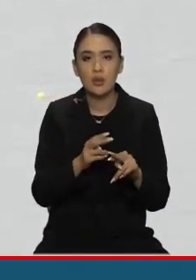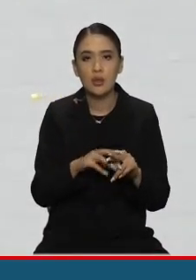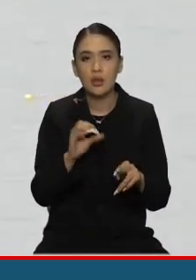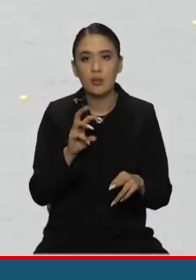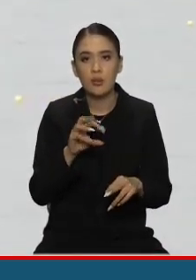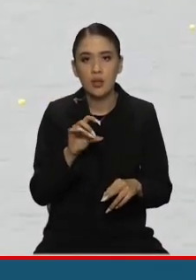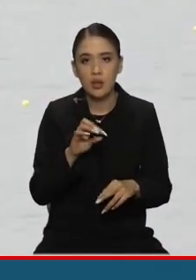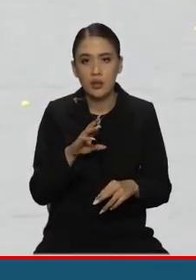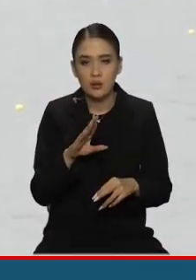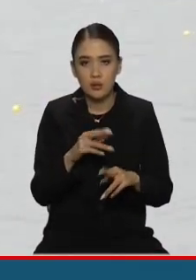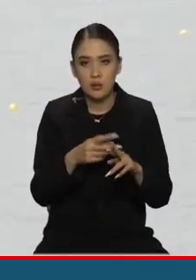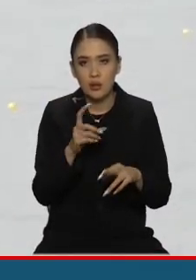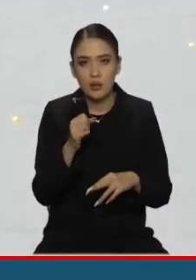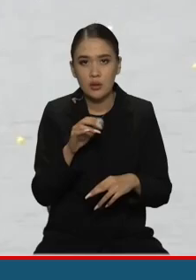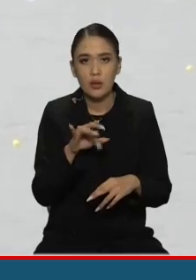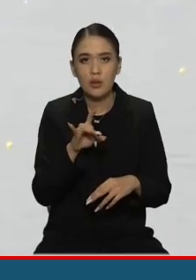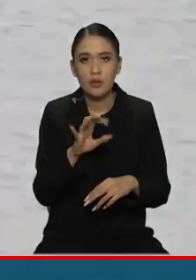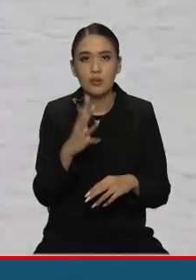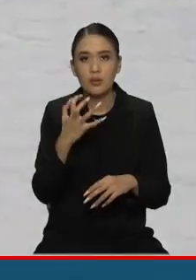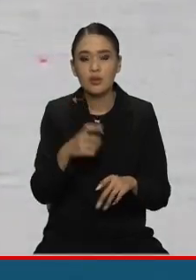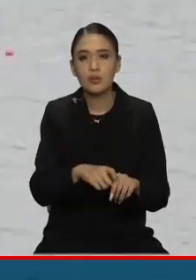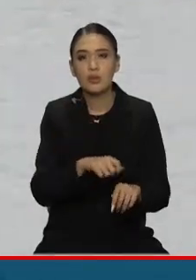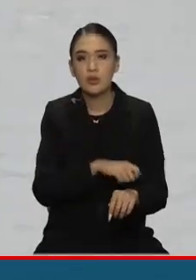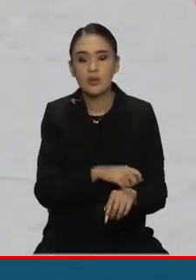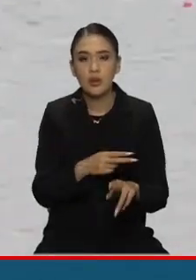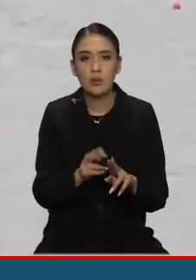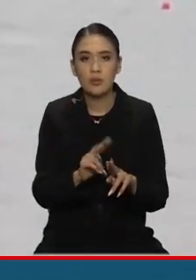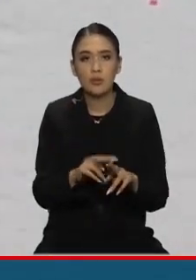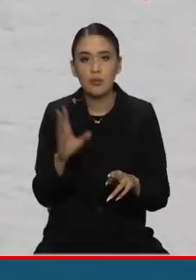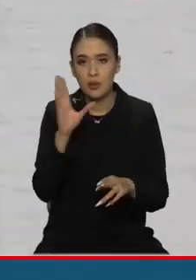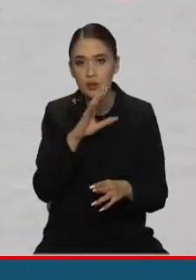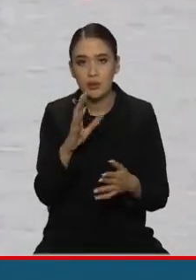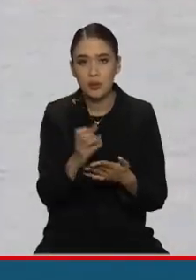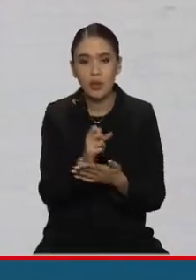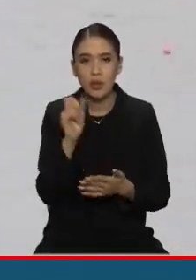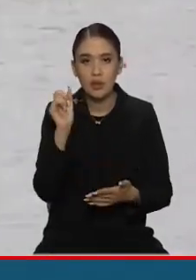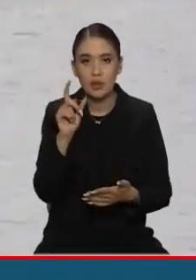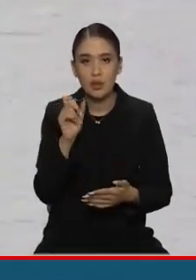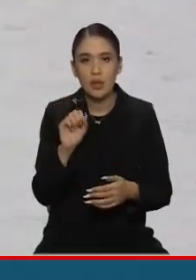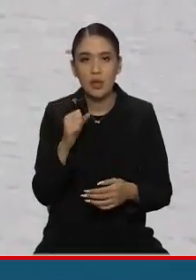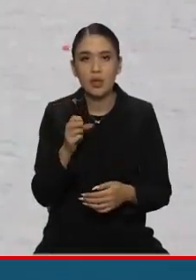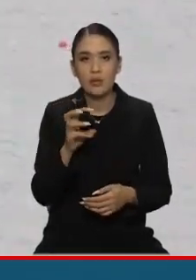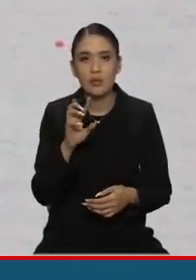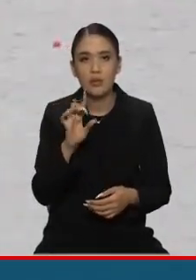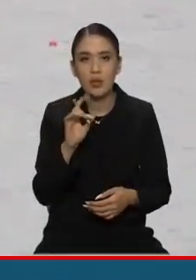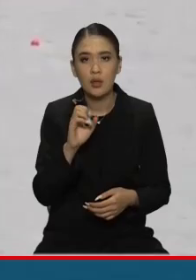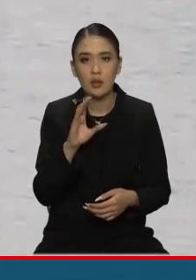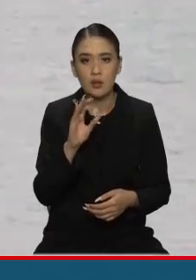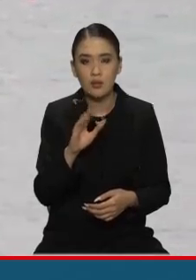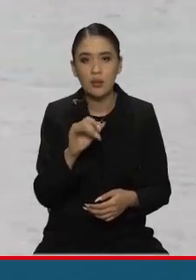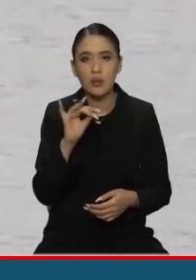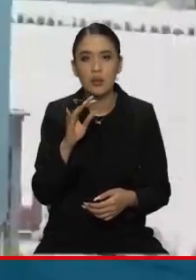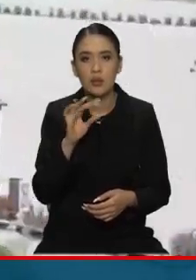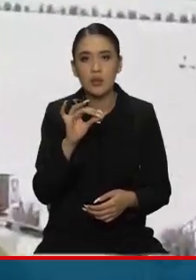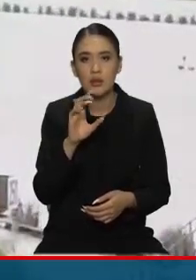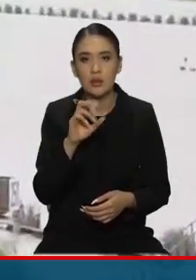Тимур Хайдар жұптықсында 500 метрді өзгелерден жылдан бағындырып, алтыннан алқа тақты. Ал Мария Броскова мен Руфина